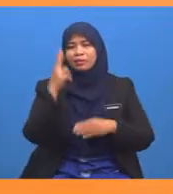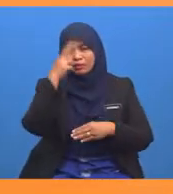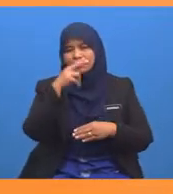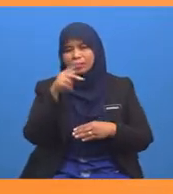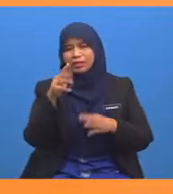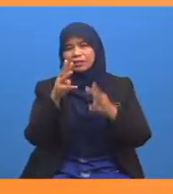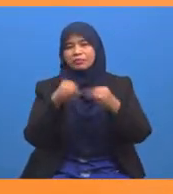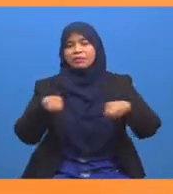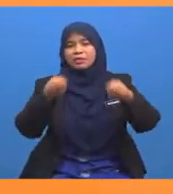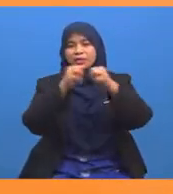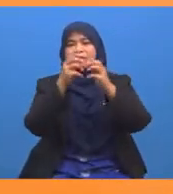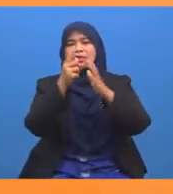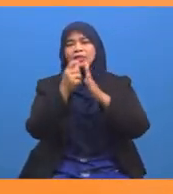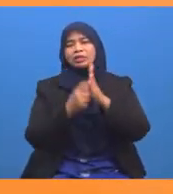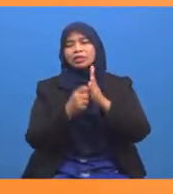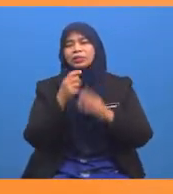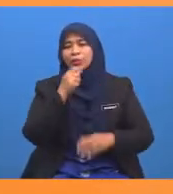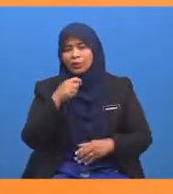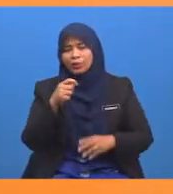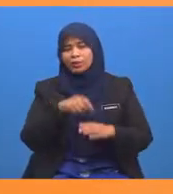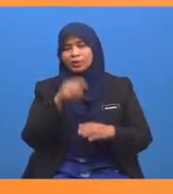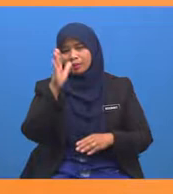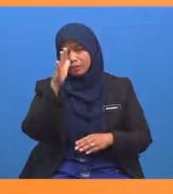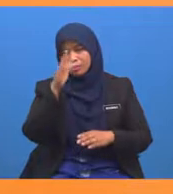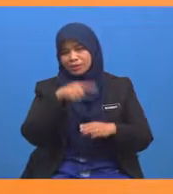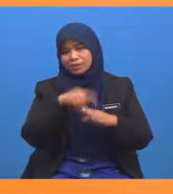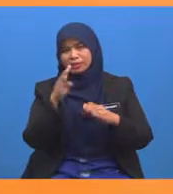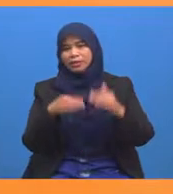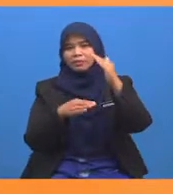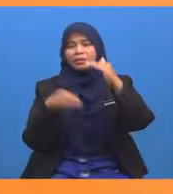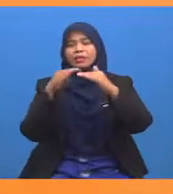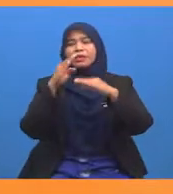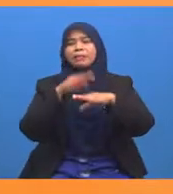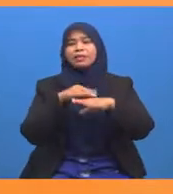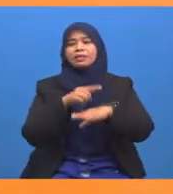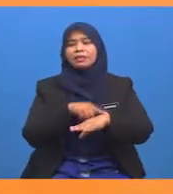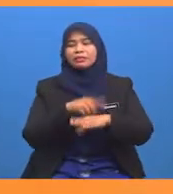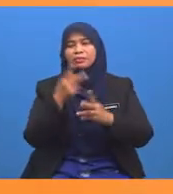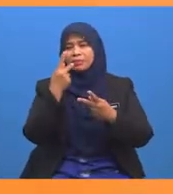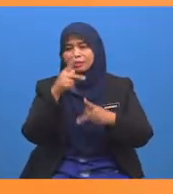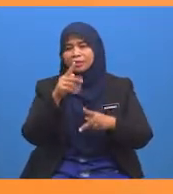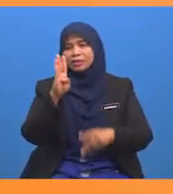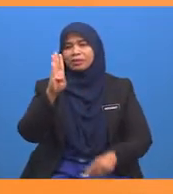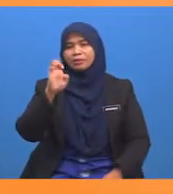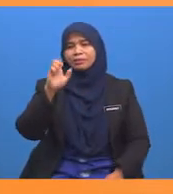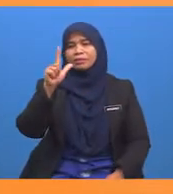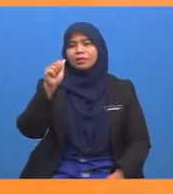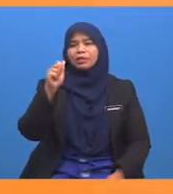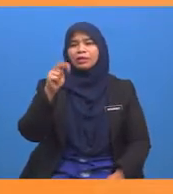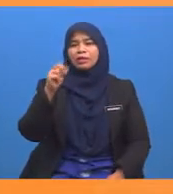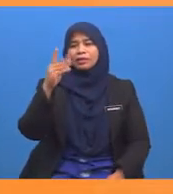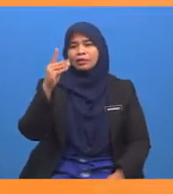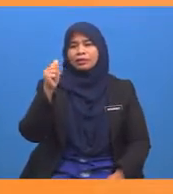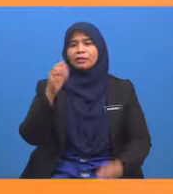masjid tertua di Melaka, dibina pada zaman pemerintahan Belanda. Bangunan